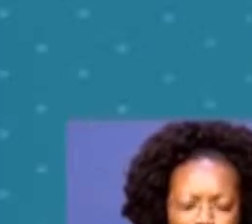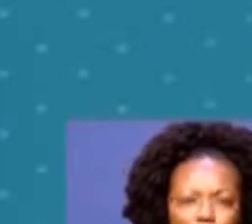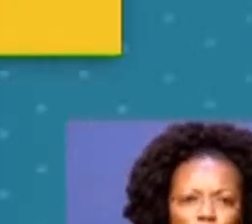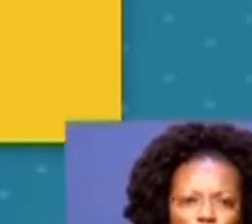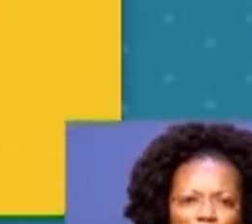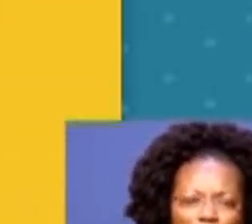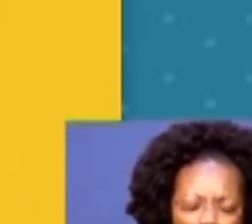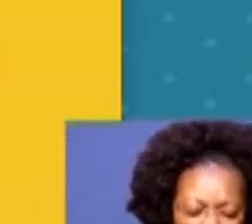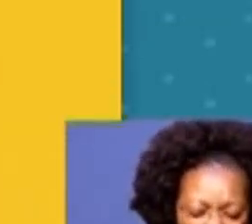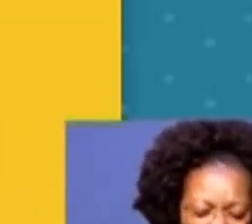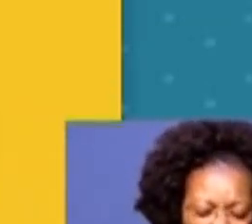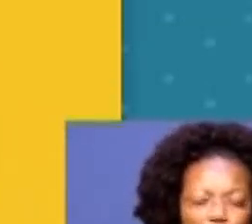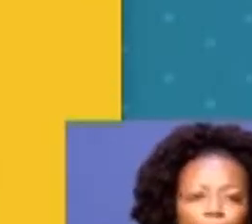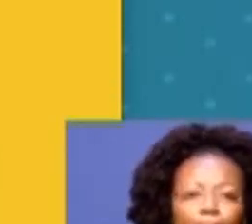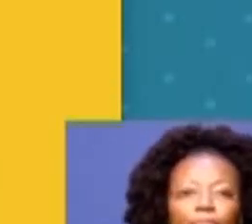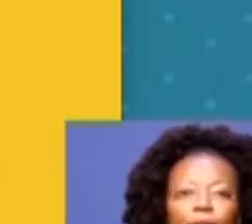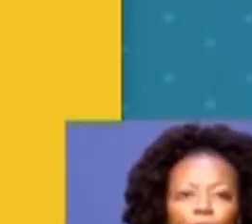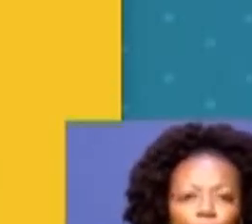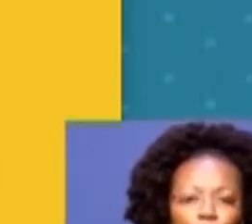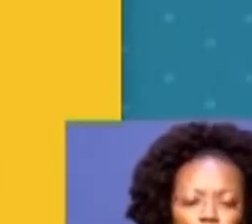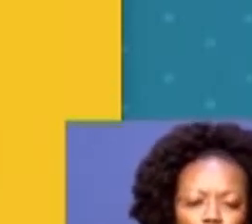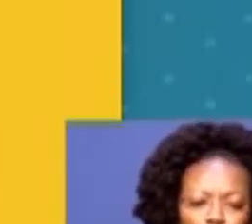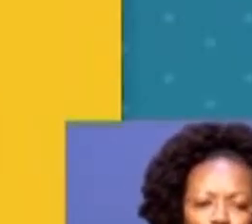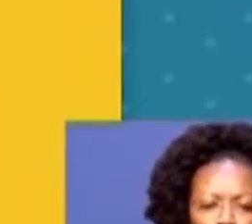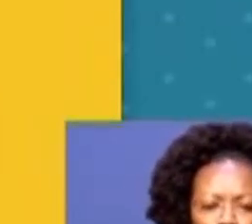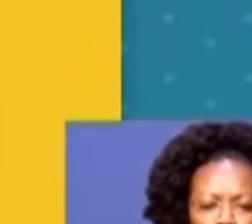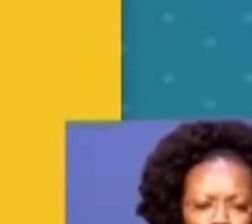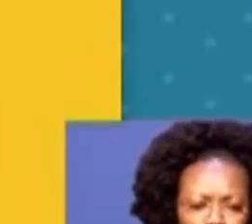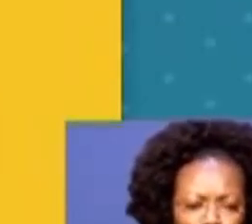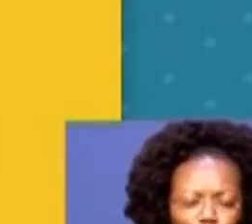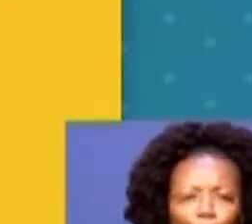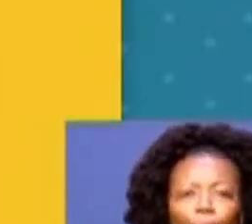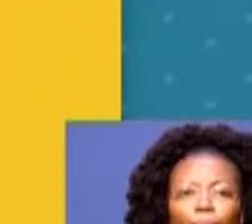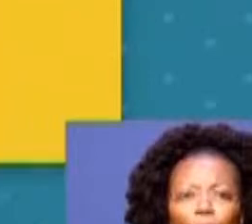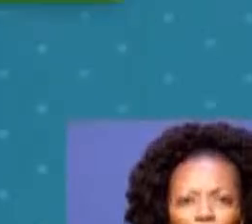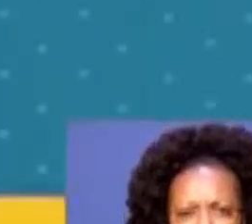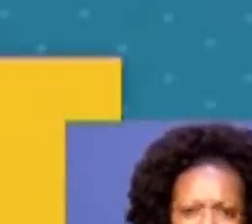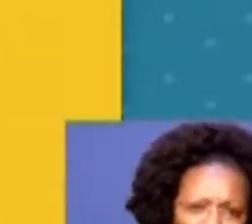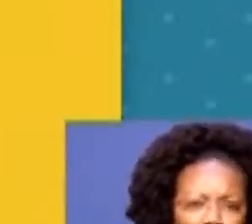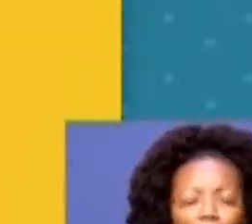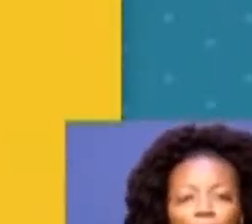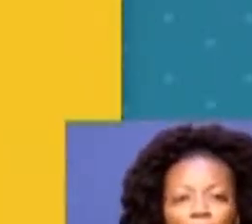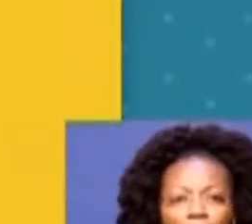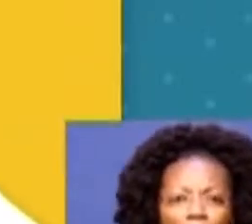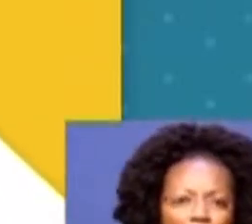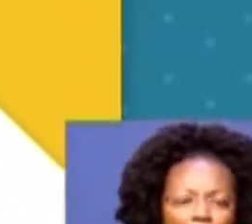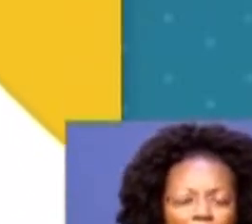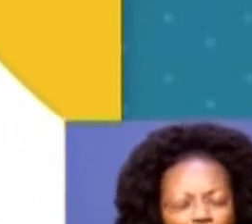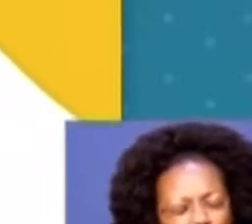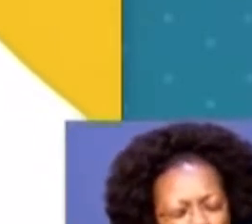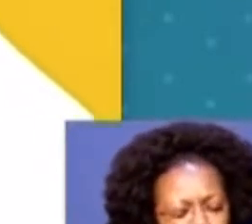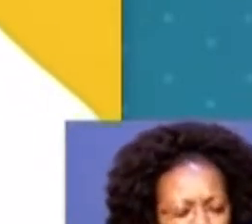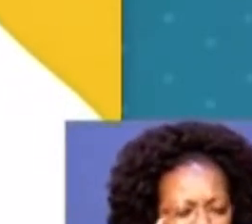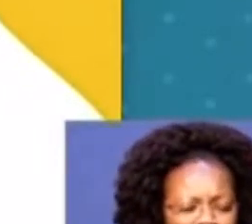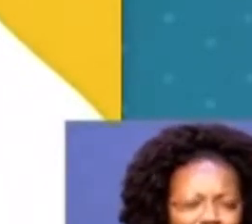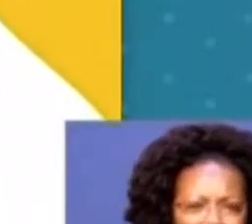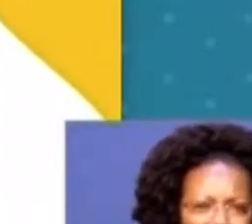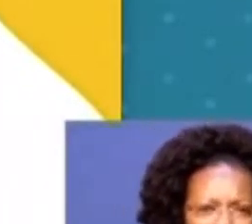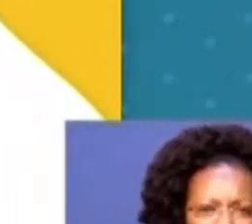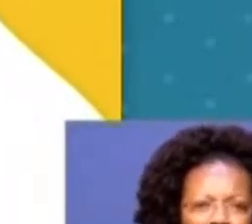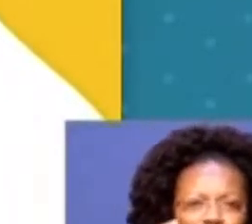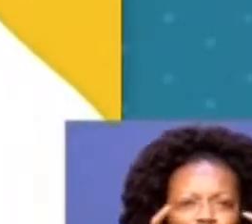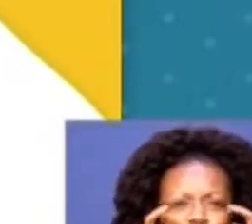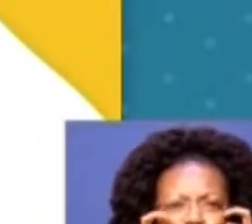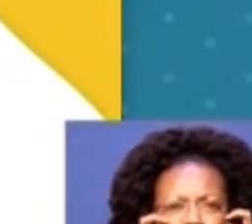Yeyote aliye na kinga hafifu mwilini yuko katika hatari ya kuambukizwa COVID-19. Hao ni kama watu ambao